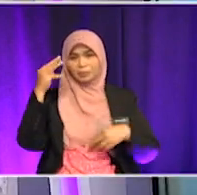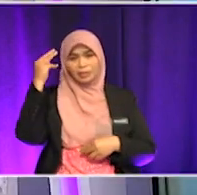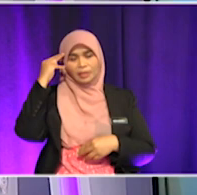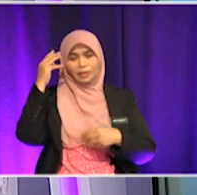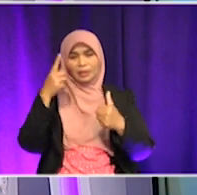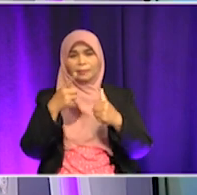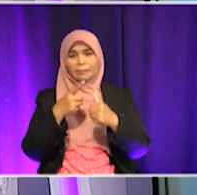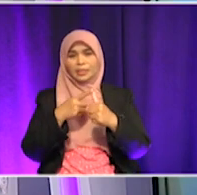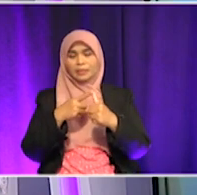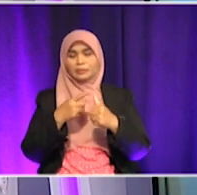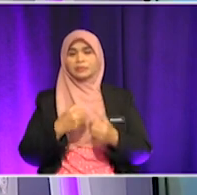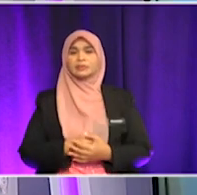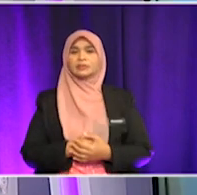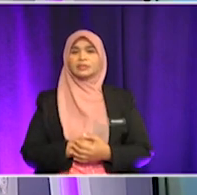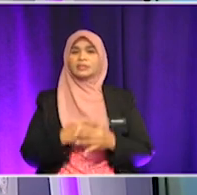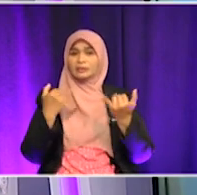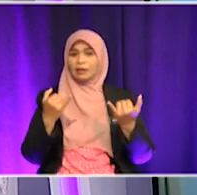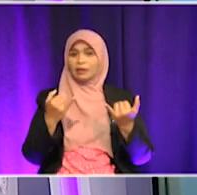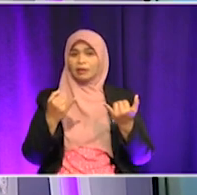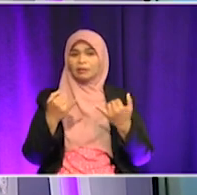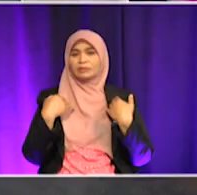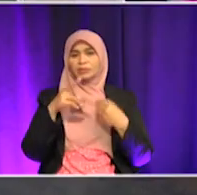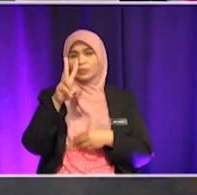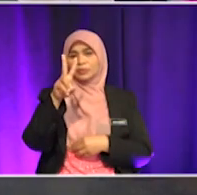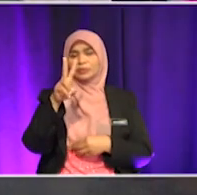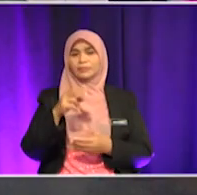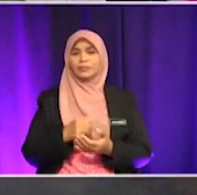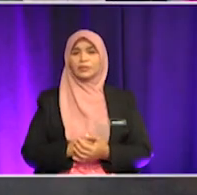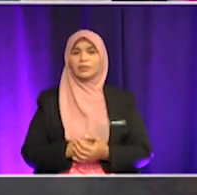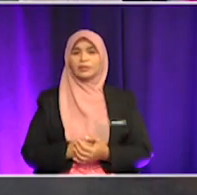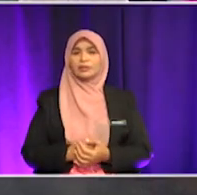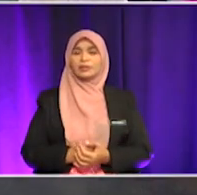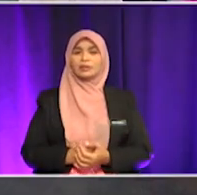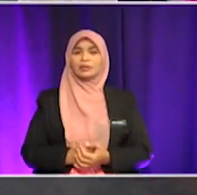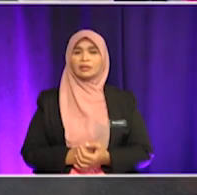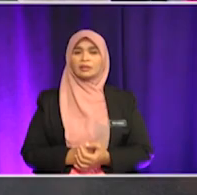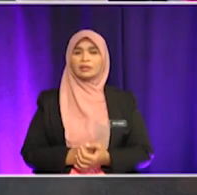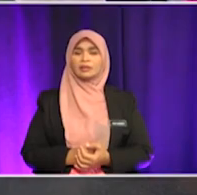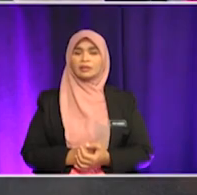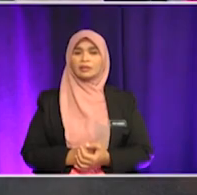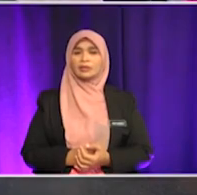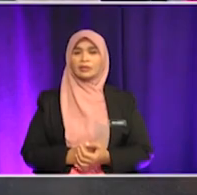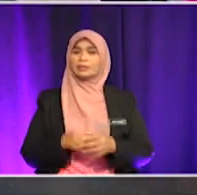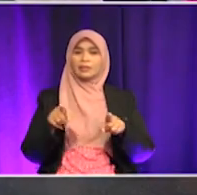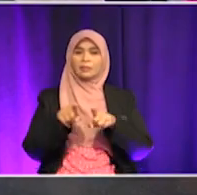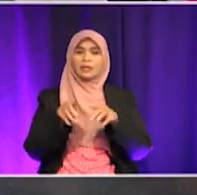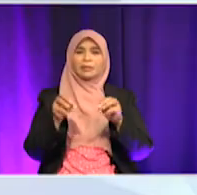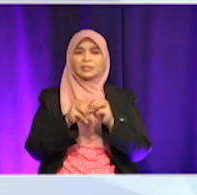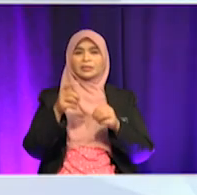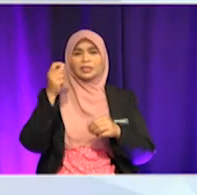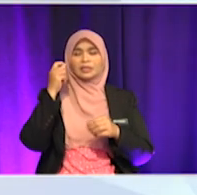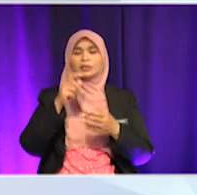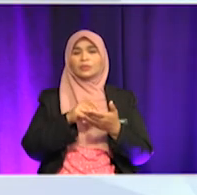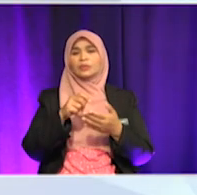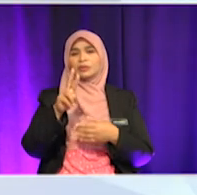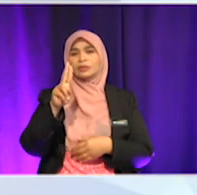satu lagi, cikgu. Ya, betul. Kita pergi yang kedua. Silakan. Okey, saya bacakan dulu ya. Sama juga macam tadi, tulis rumus